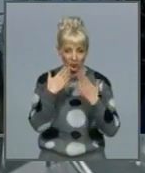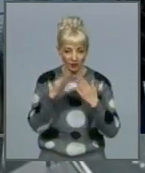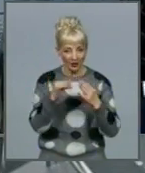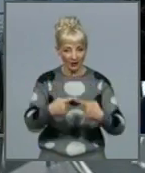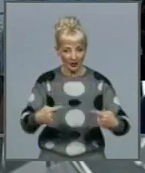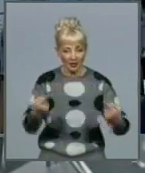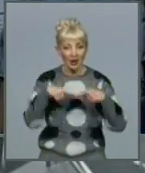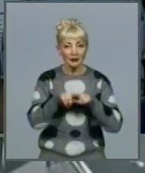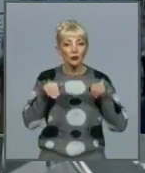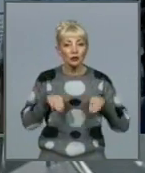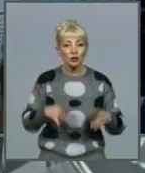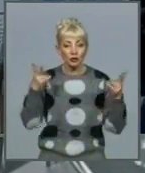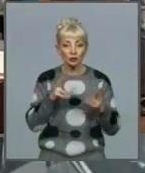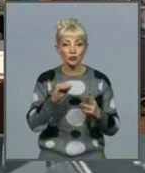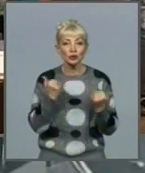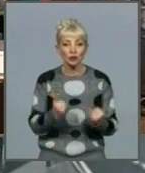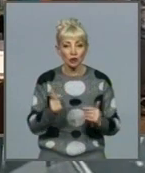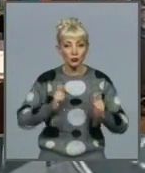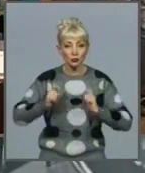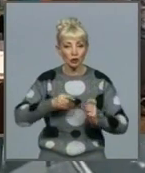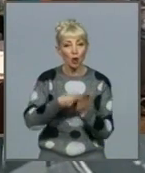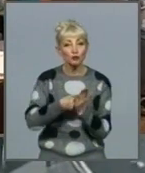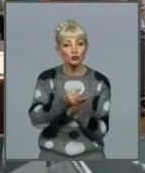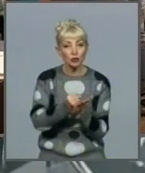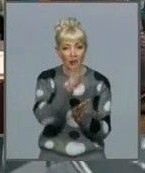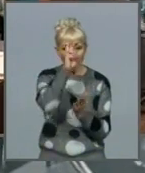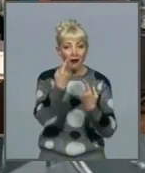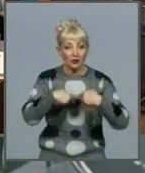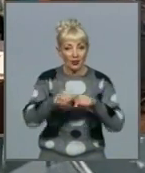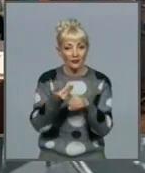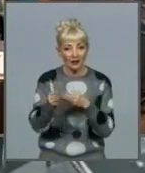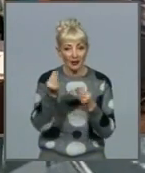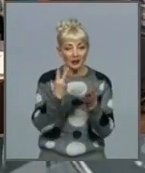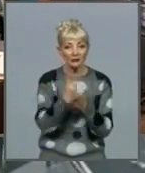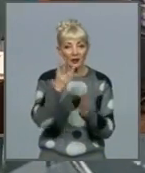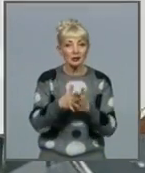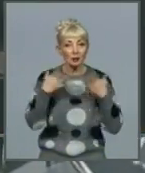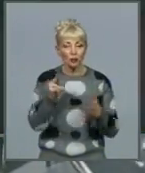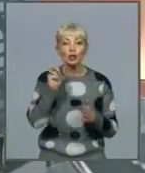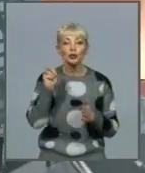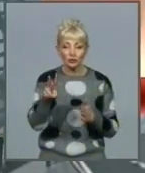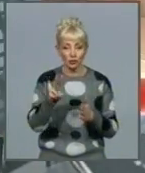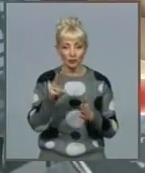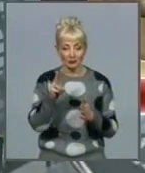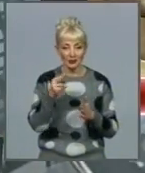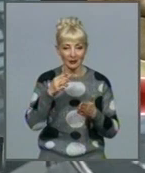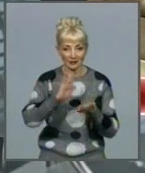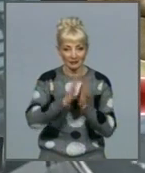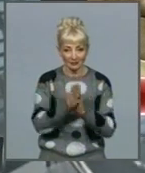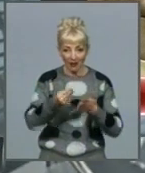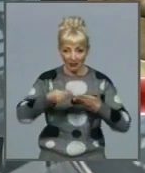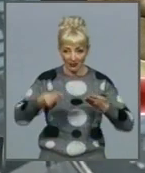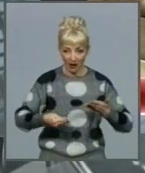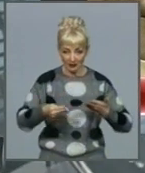що зараз за студента-бюджетника держава платить вдвічі більше, ніж коштує контрактна форма навчання. На цю